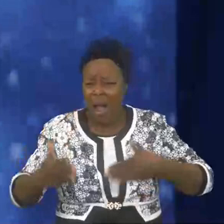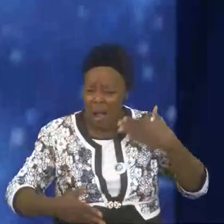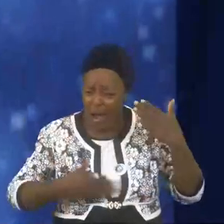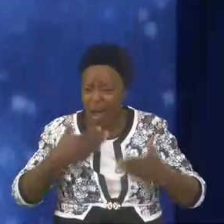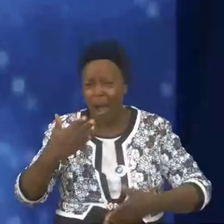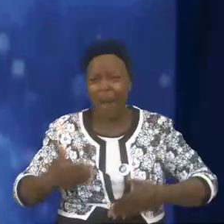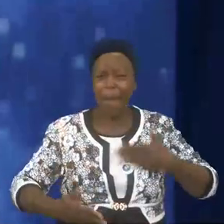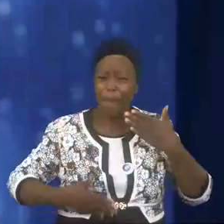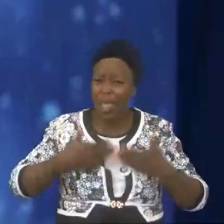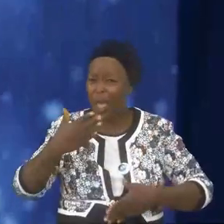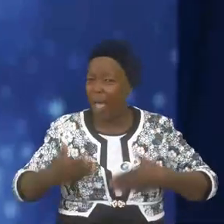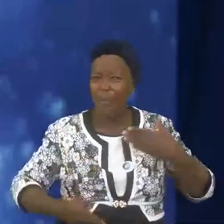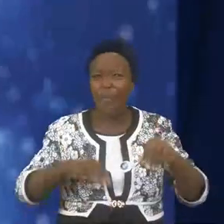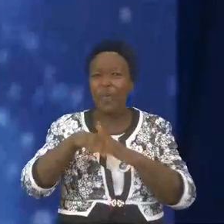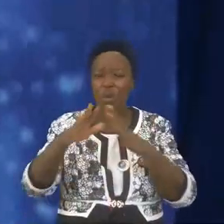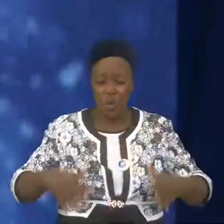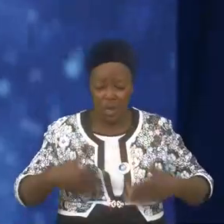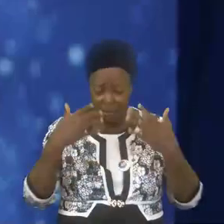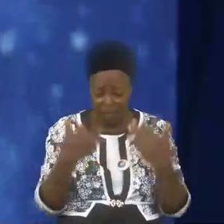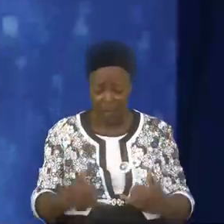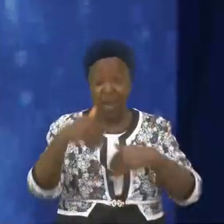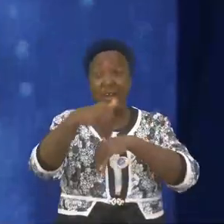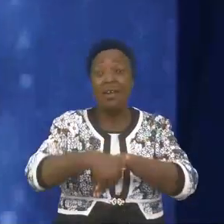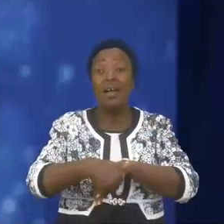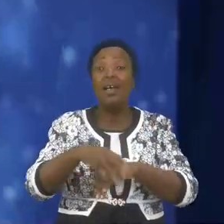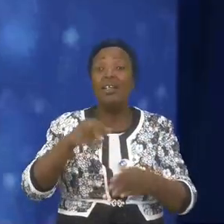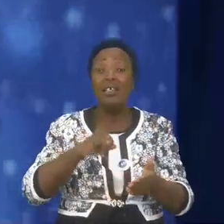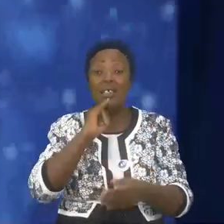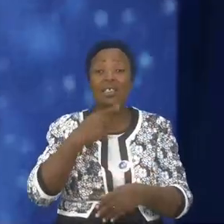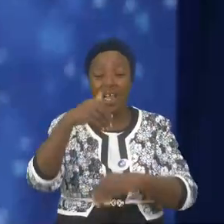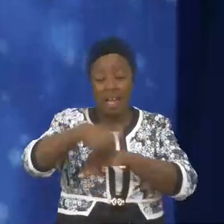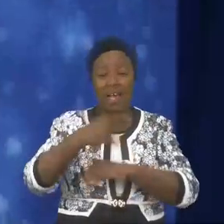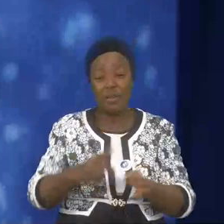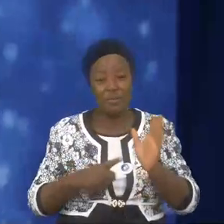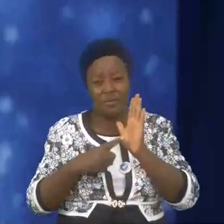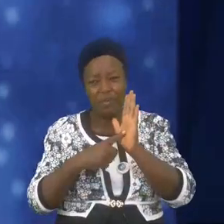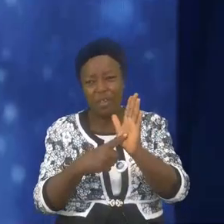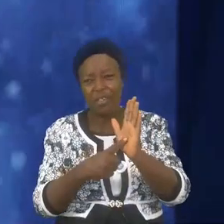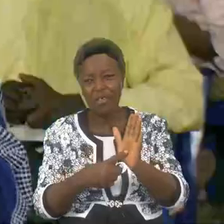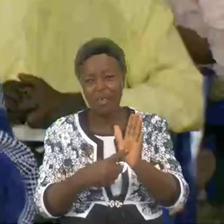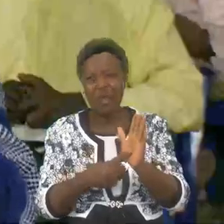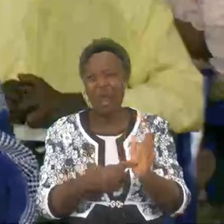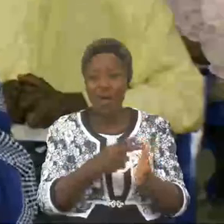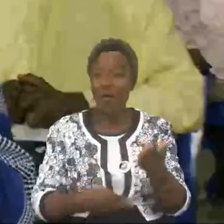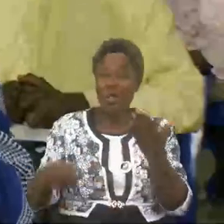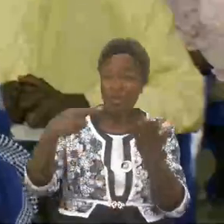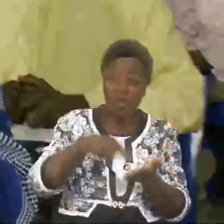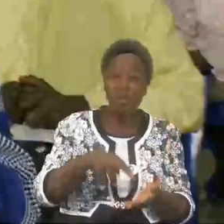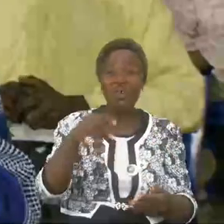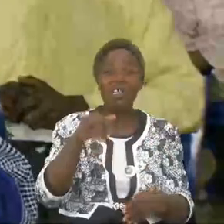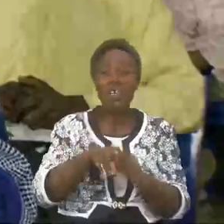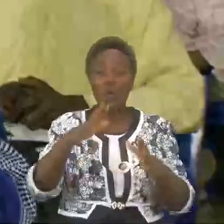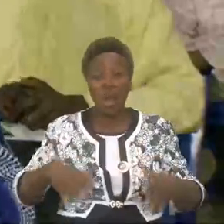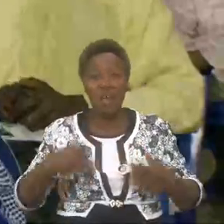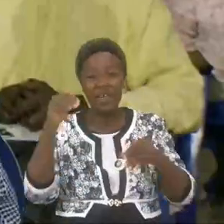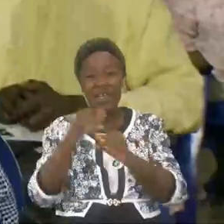heureux, joyeux avant dans ta vie. Ce soir, c'est la soirée de révélation, restauration dans ta vie